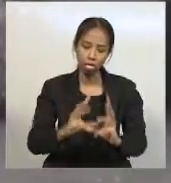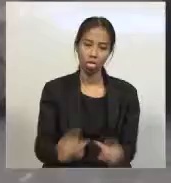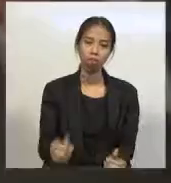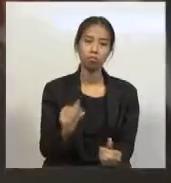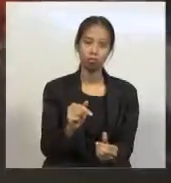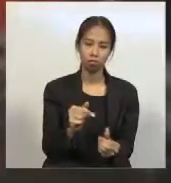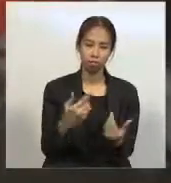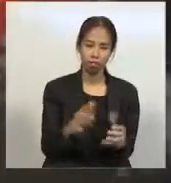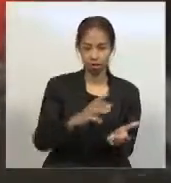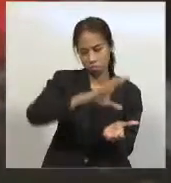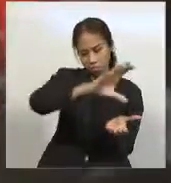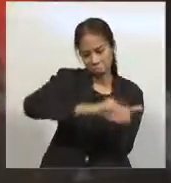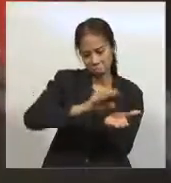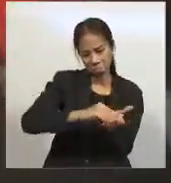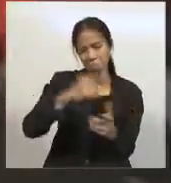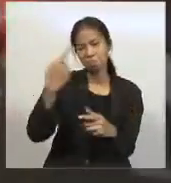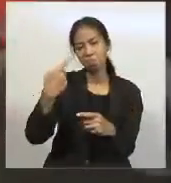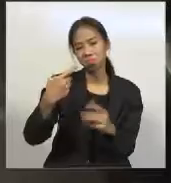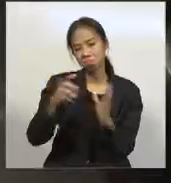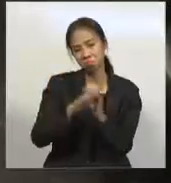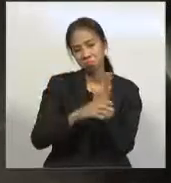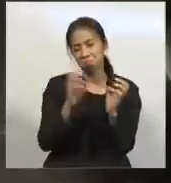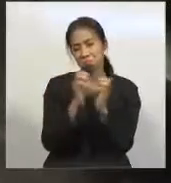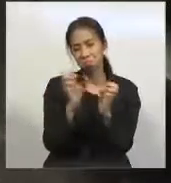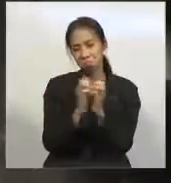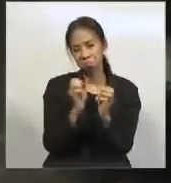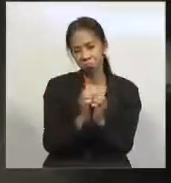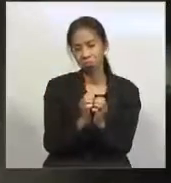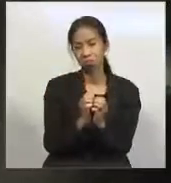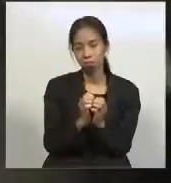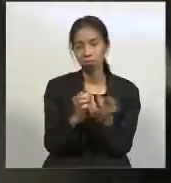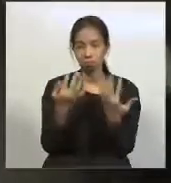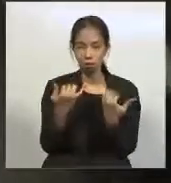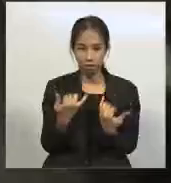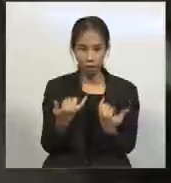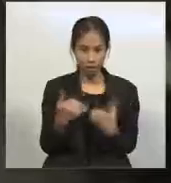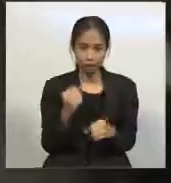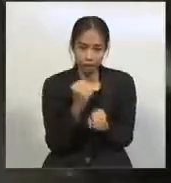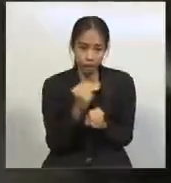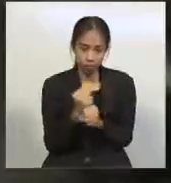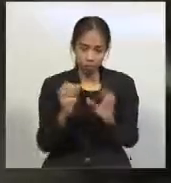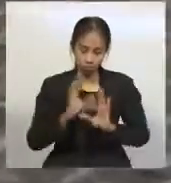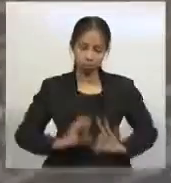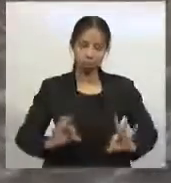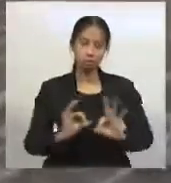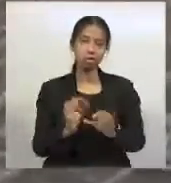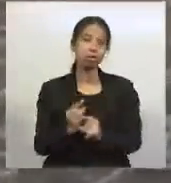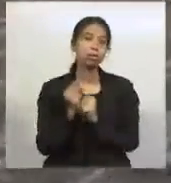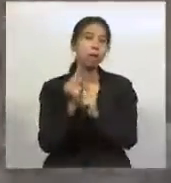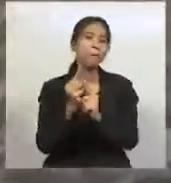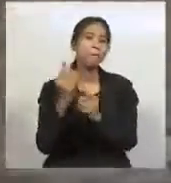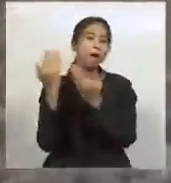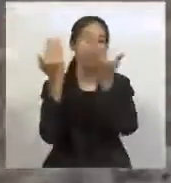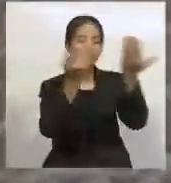ซึ่งจะทำให้การเก็บชำแหละซากช้างมีขั้นตอนที่ยากขึ้นแต่อย่างไรก็ตามนะคะการทำงานจะต้องยึดตามสภาพอาก